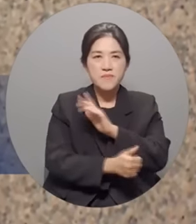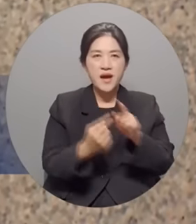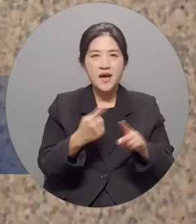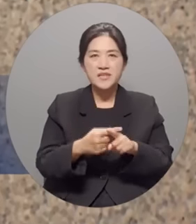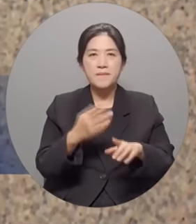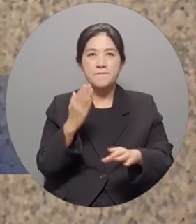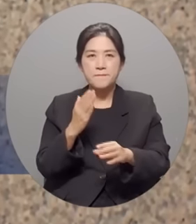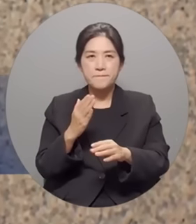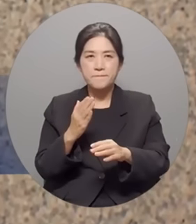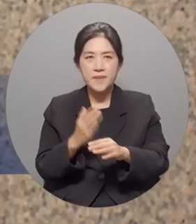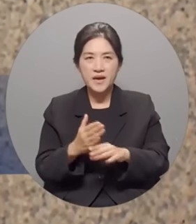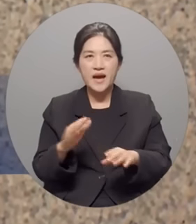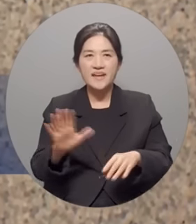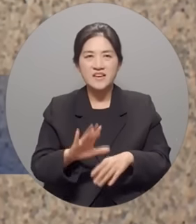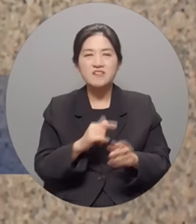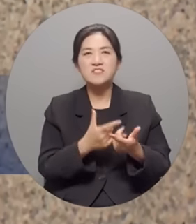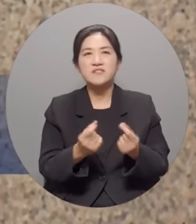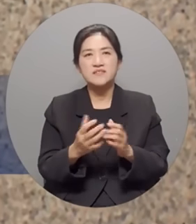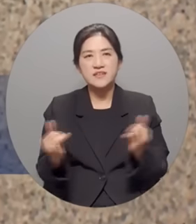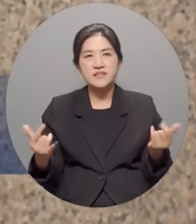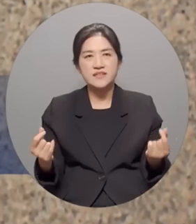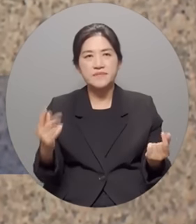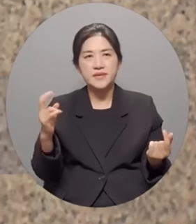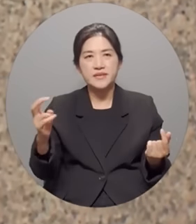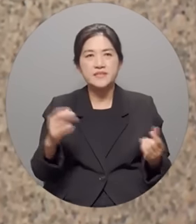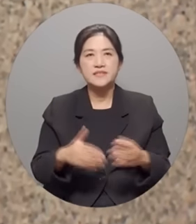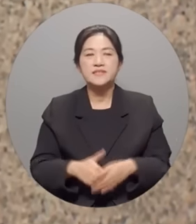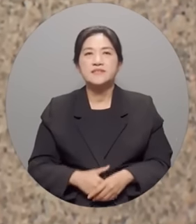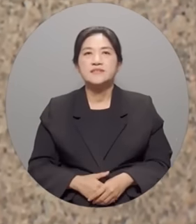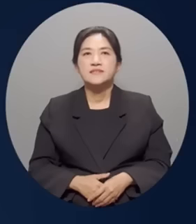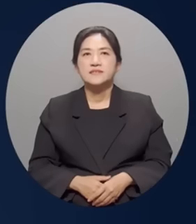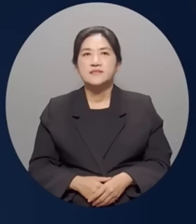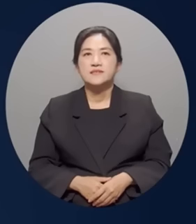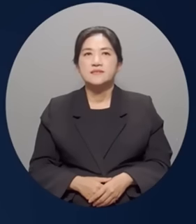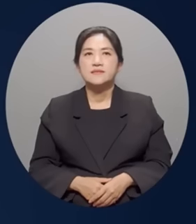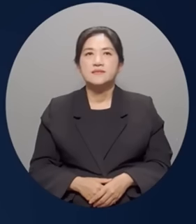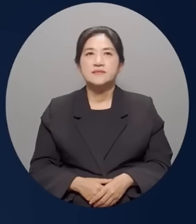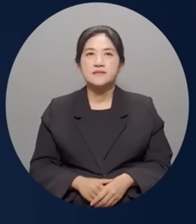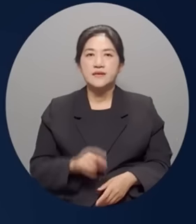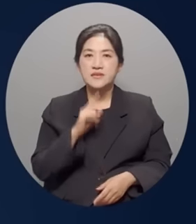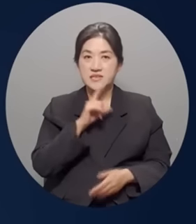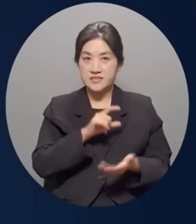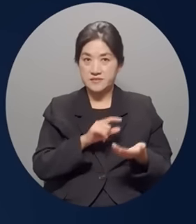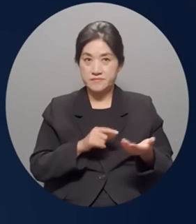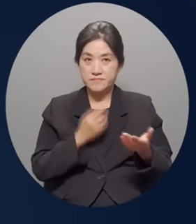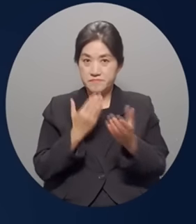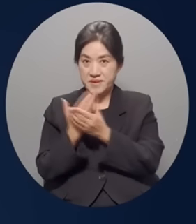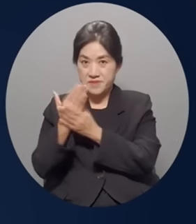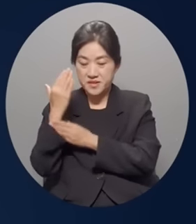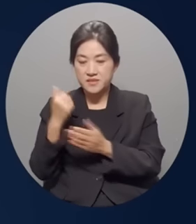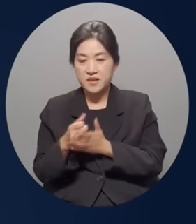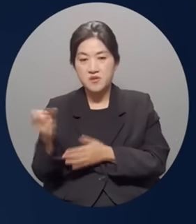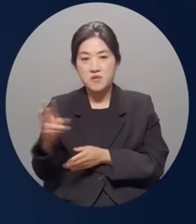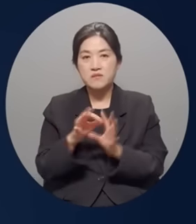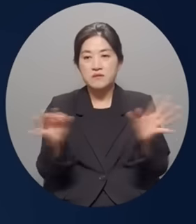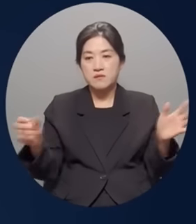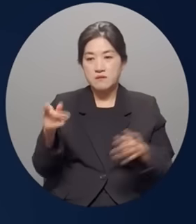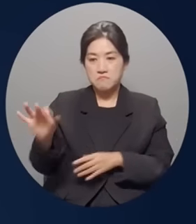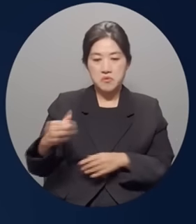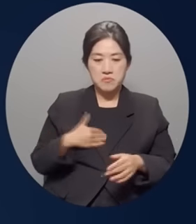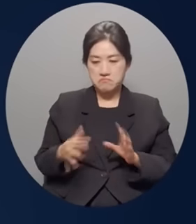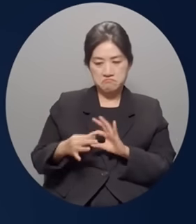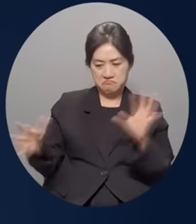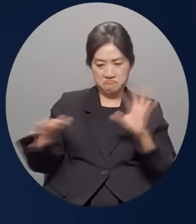말했거나 안 했거나지 런 사람들인 거 같아요 거론된 인사들은 여야할 것 없이 명시의 연관성을